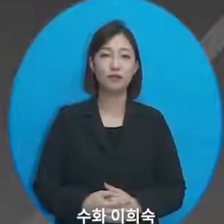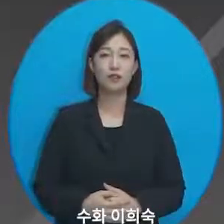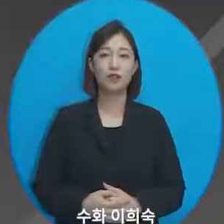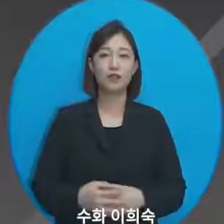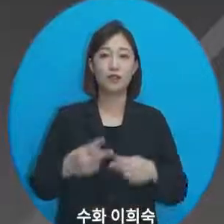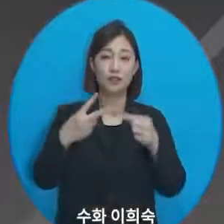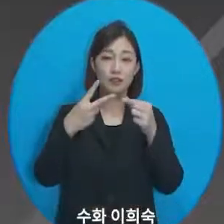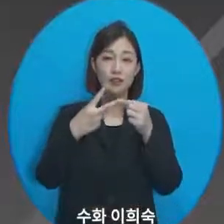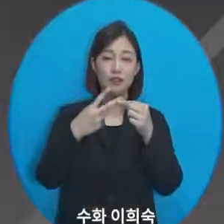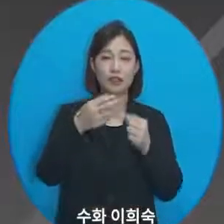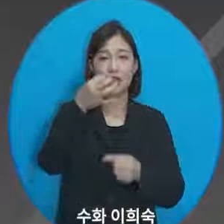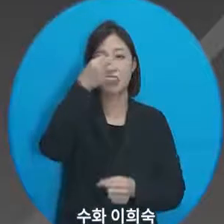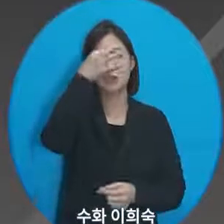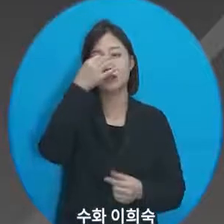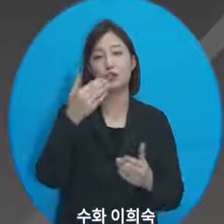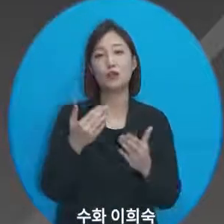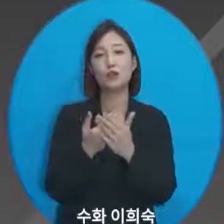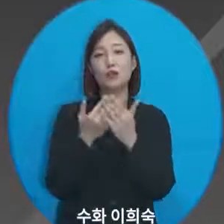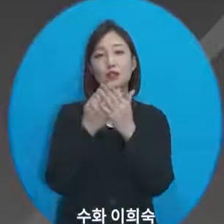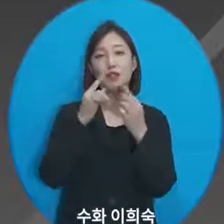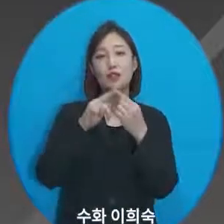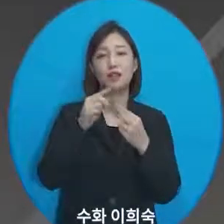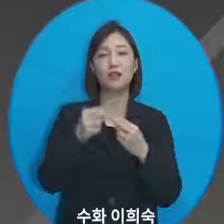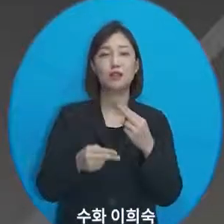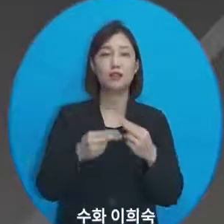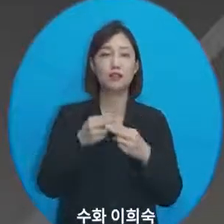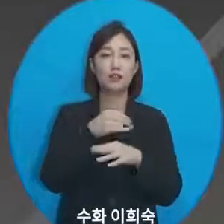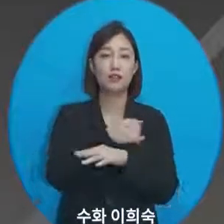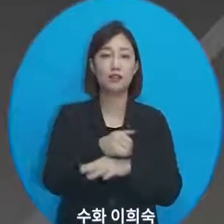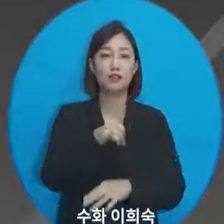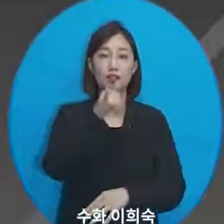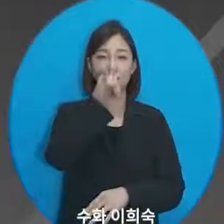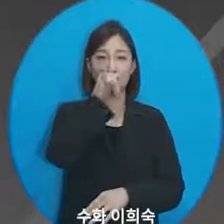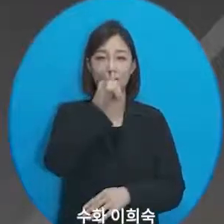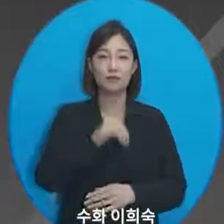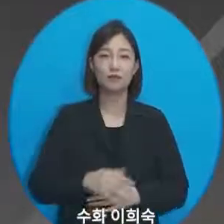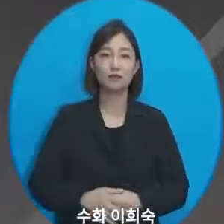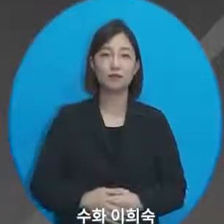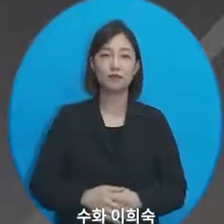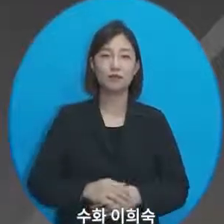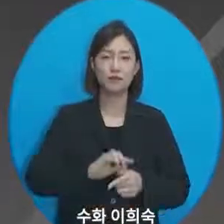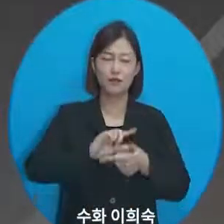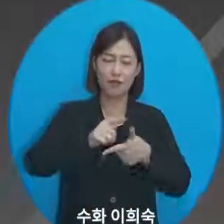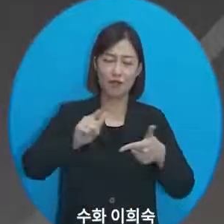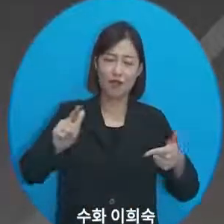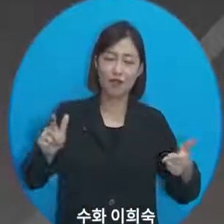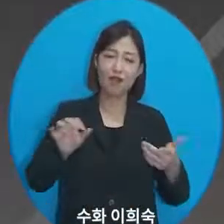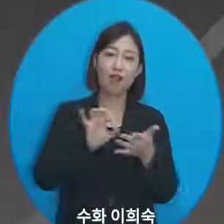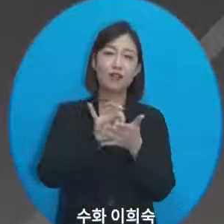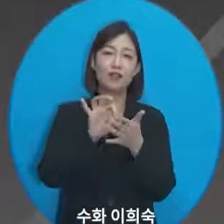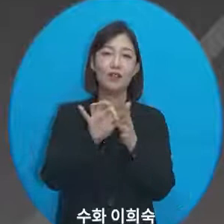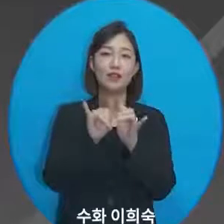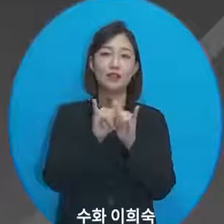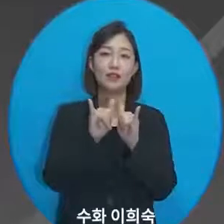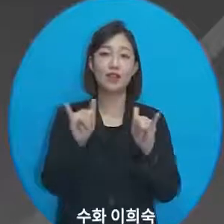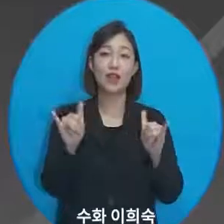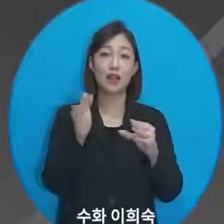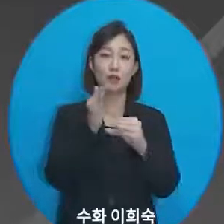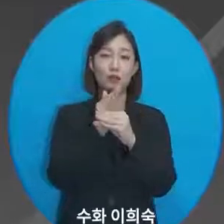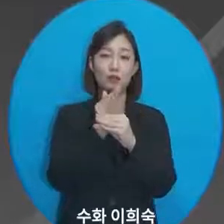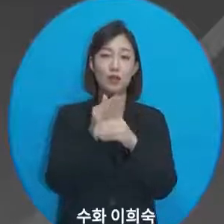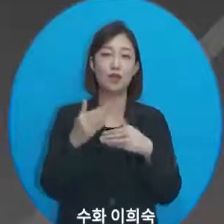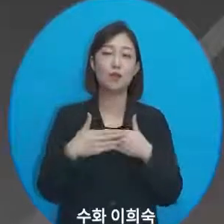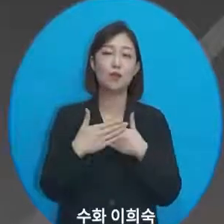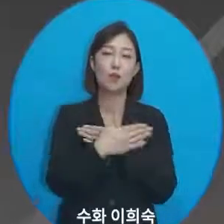두 번째로 기술 발전에 따른 유니버셜 디자인이 있습니다. 다양한 그 사용자 가운데 이 신체